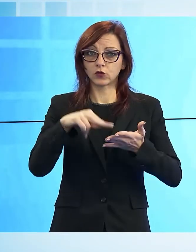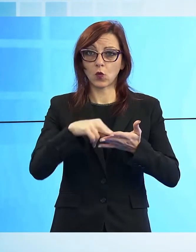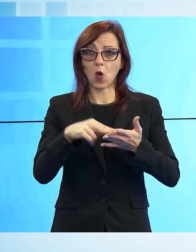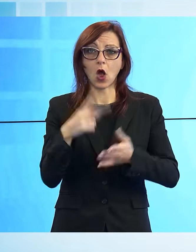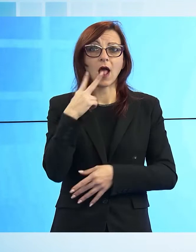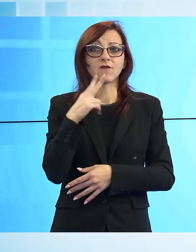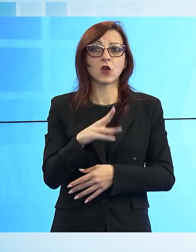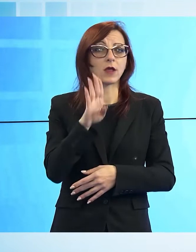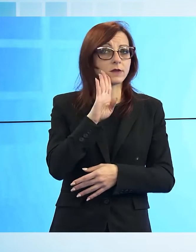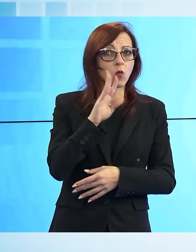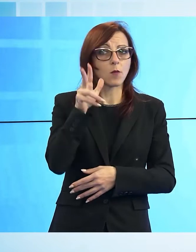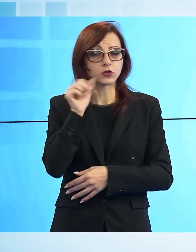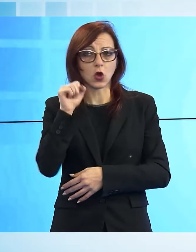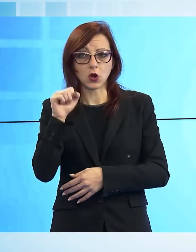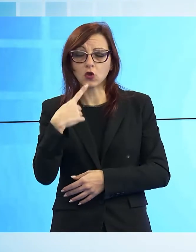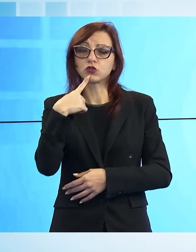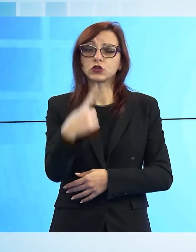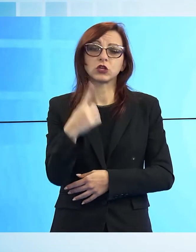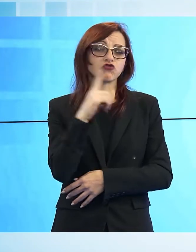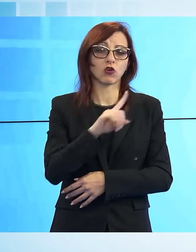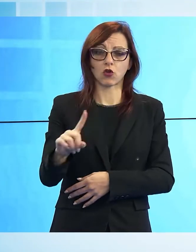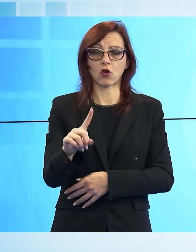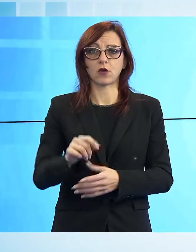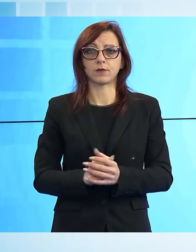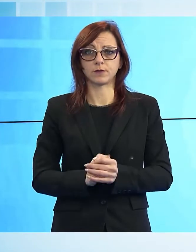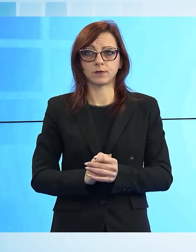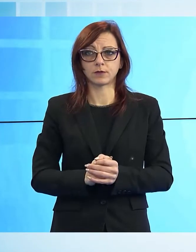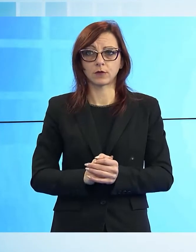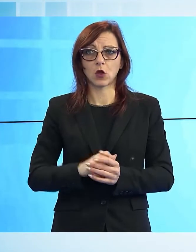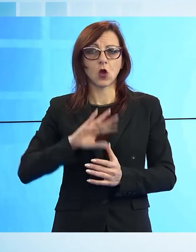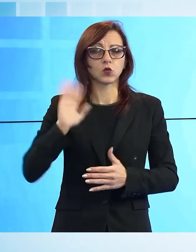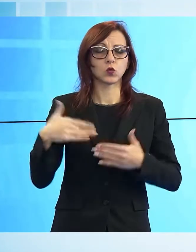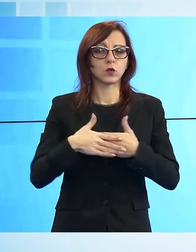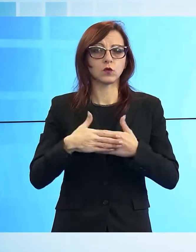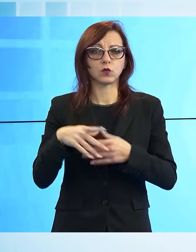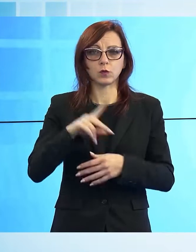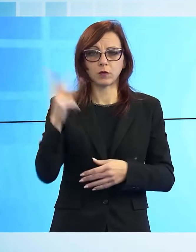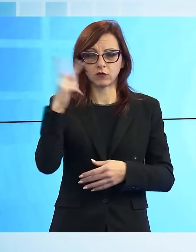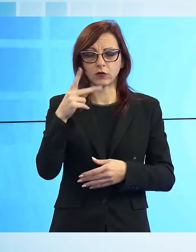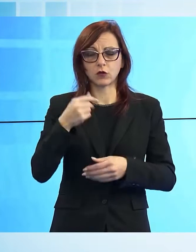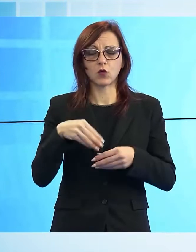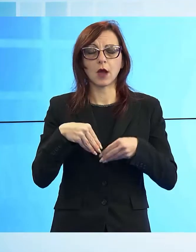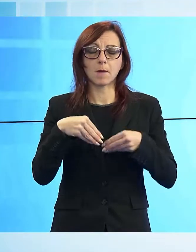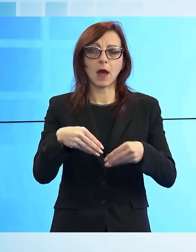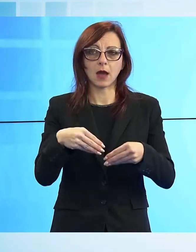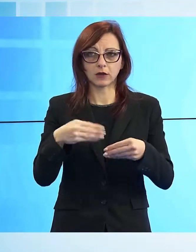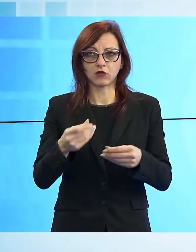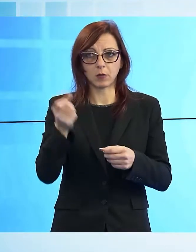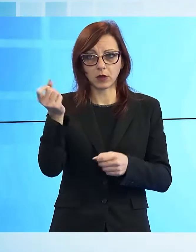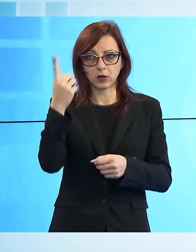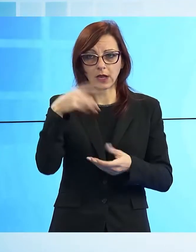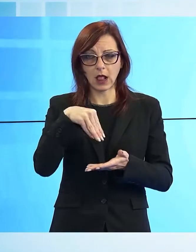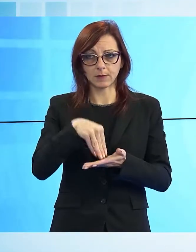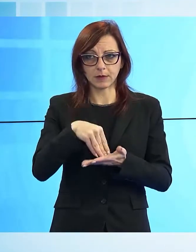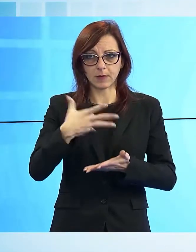lo fa con un'iniziativa che idealmente ha visto partecipare tutti gli istituti della provincia di Lucca. L'appuntamento era al polo Fermi